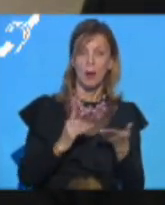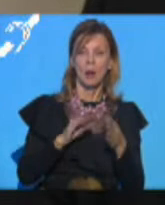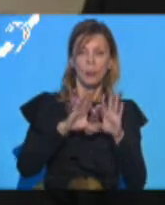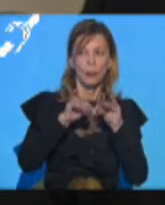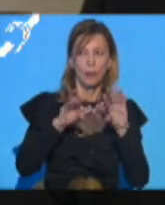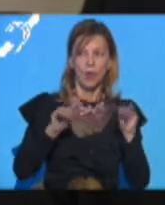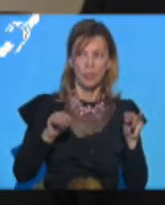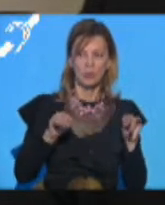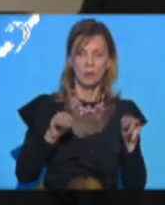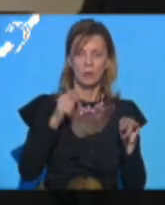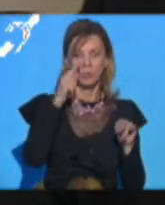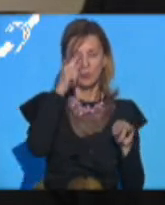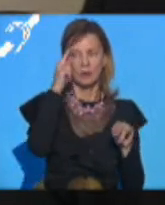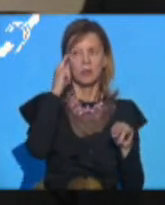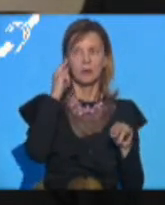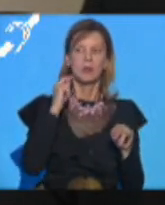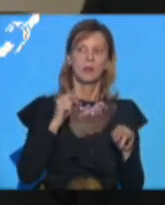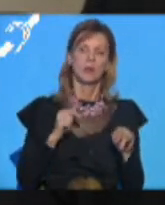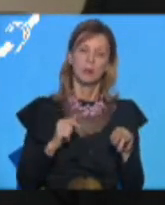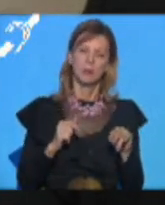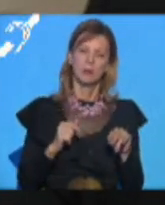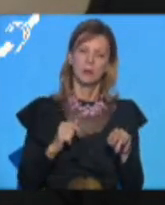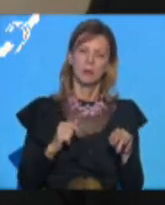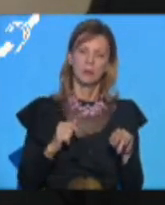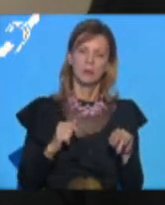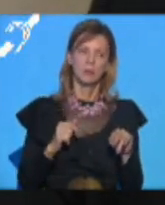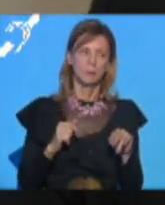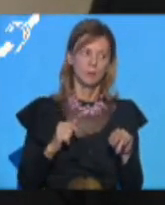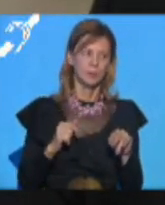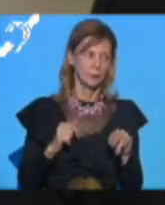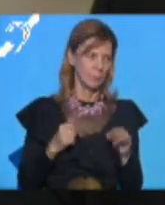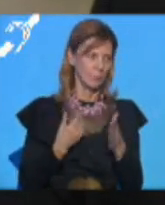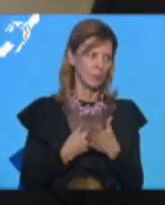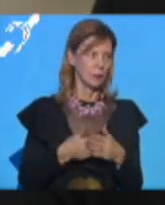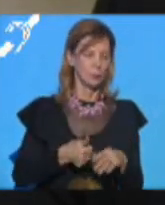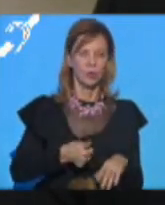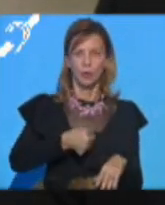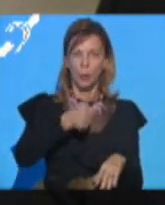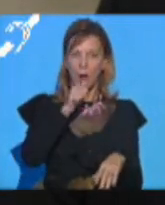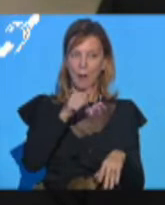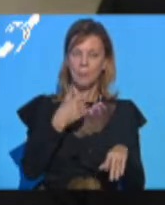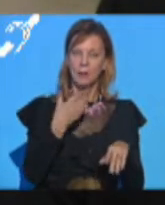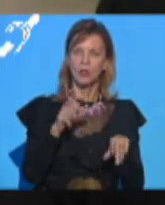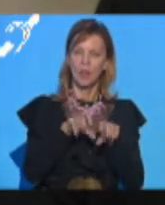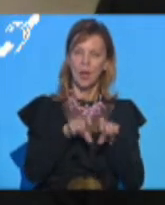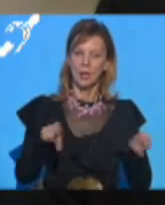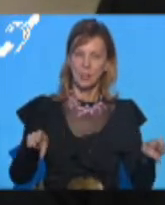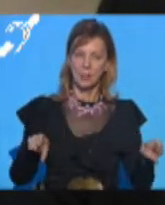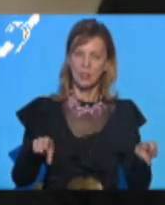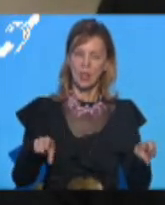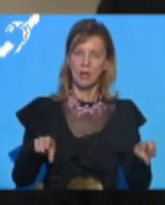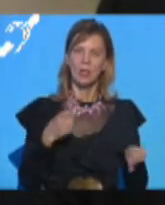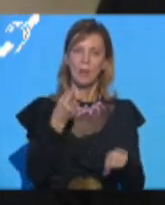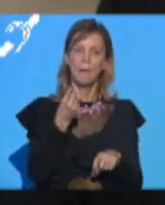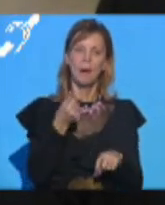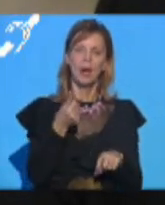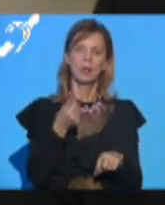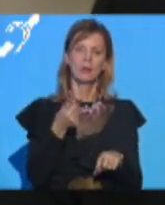va investi în sistemul de alimentare cu apă și canalizare, o sumă